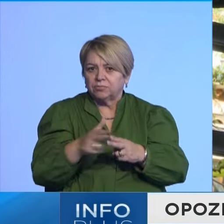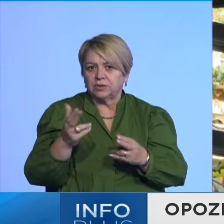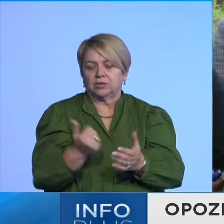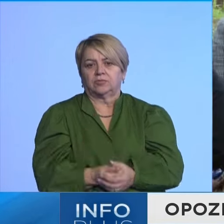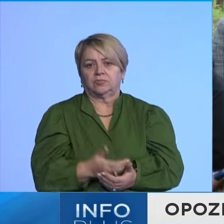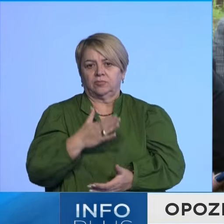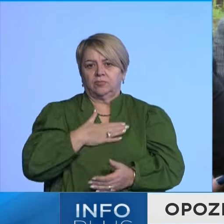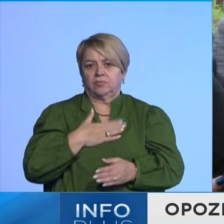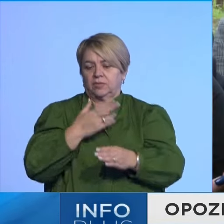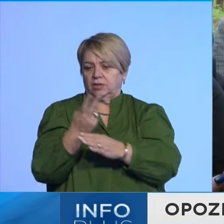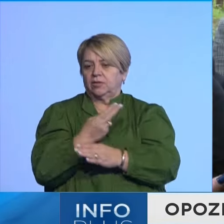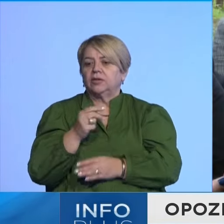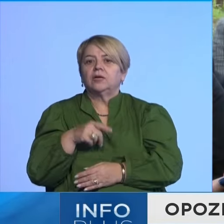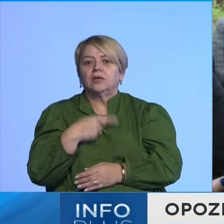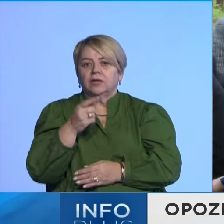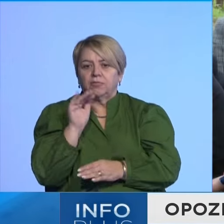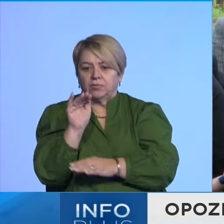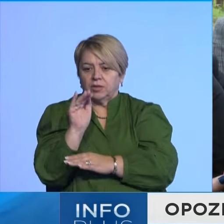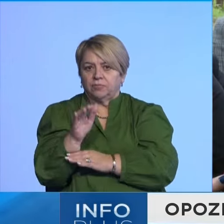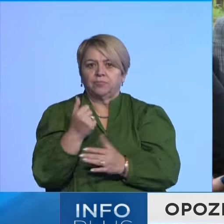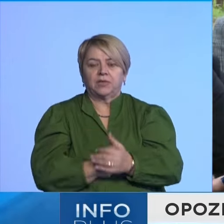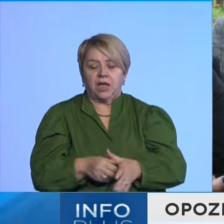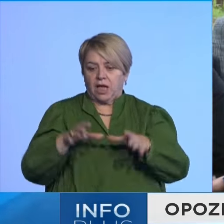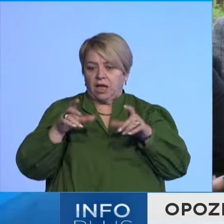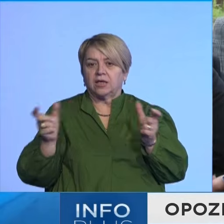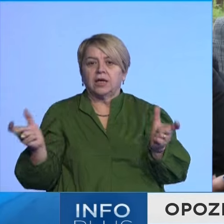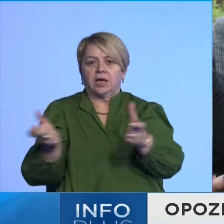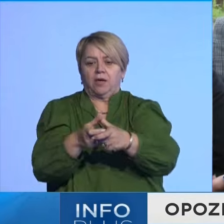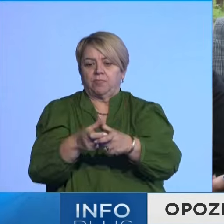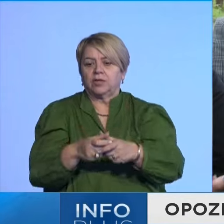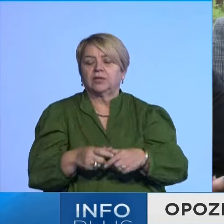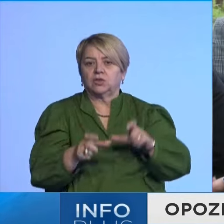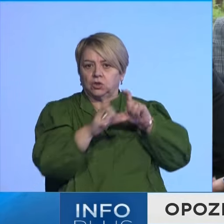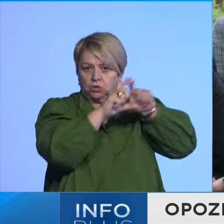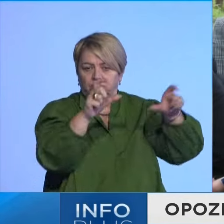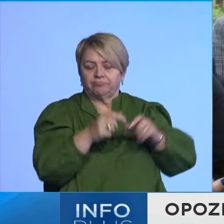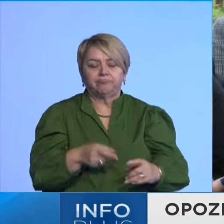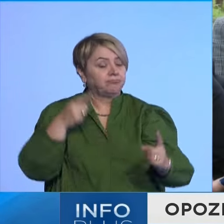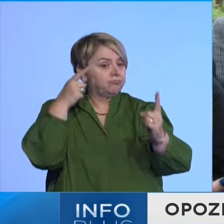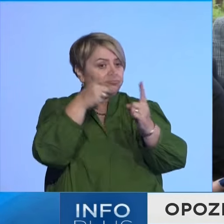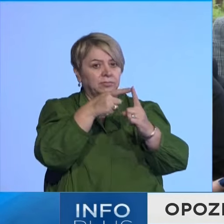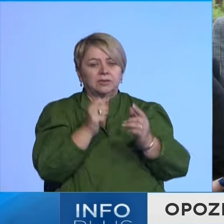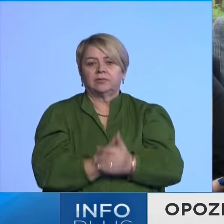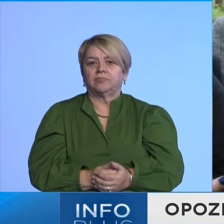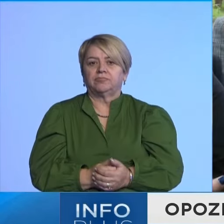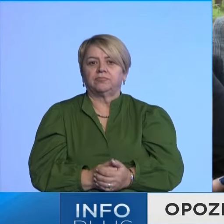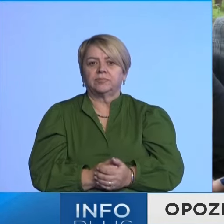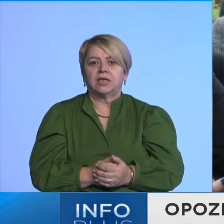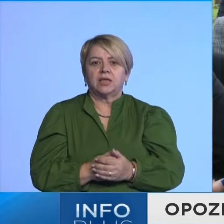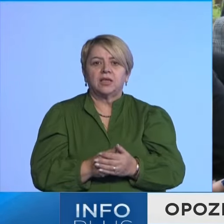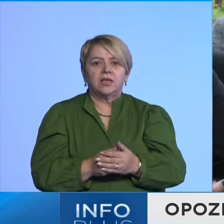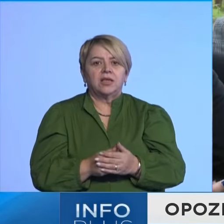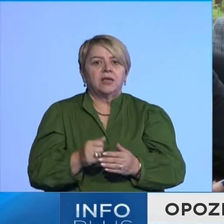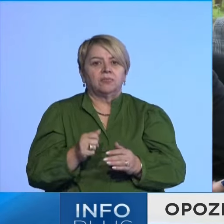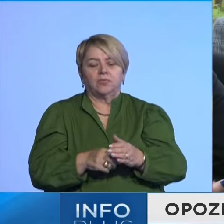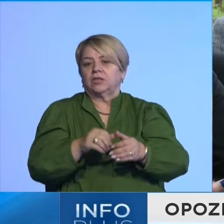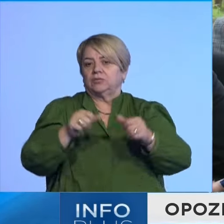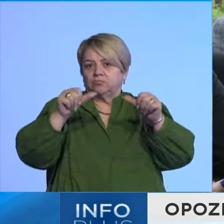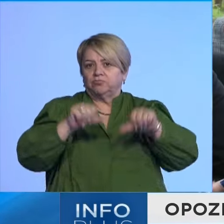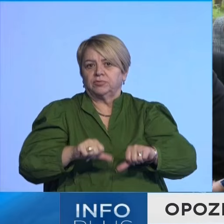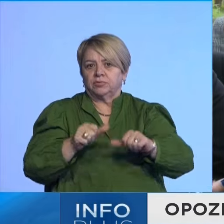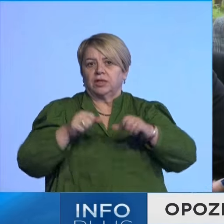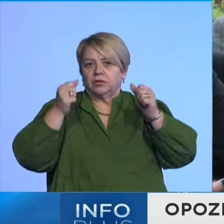tonë. Ne kemi thënë me ko që kapja e këti institucioni e ka qëllim devalvimin e vlerave në shoqëri dhe mbytjen e